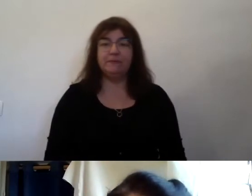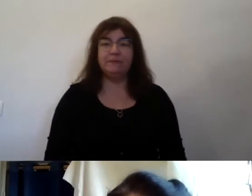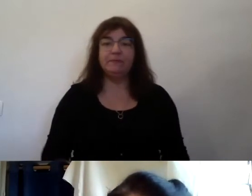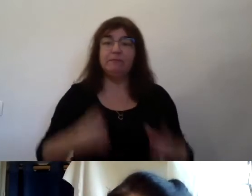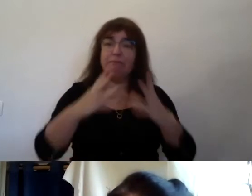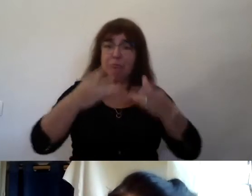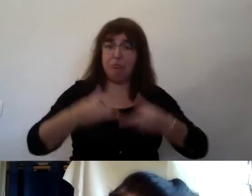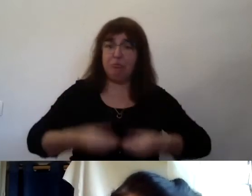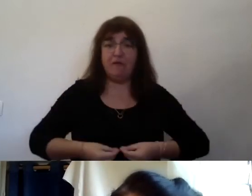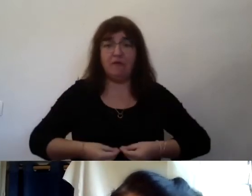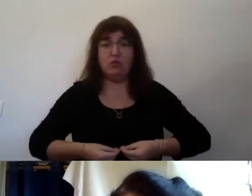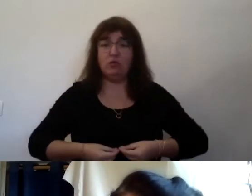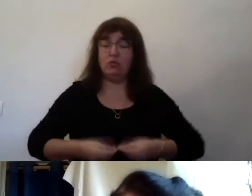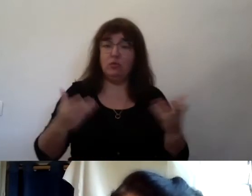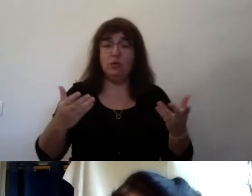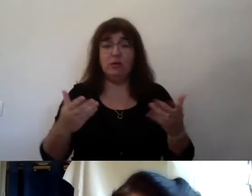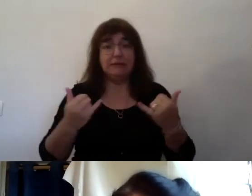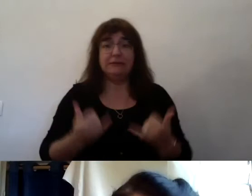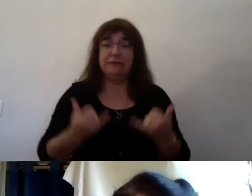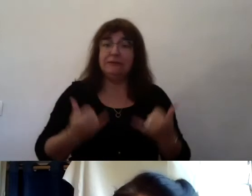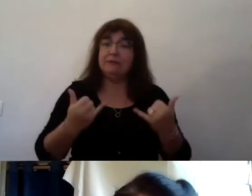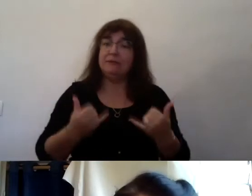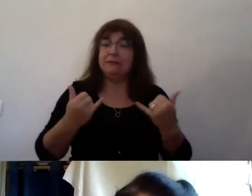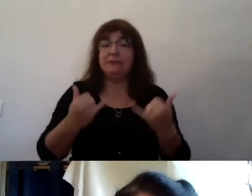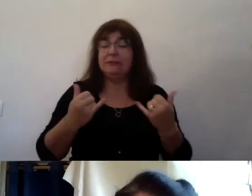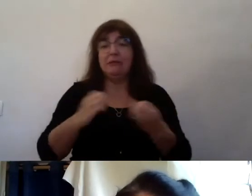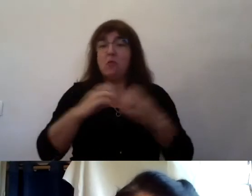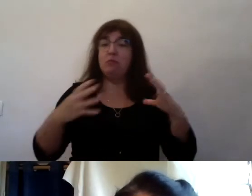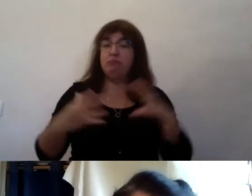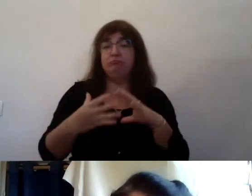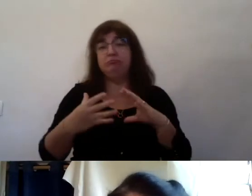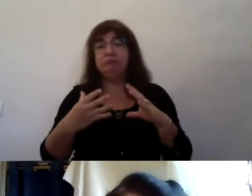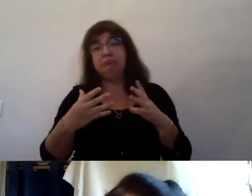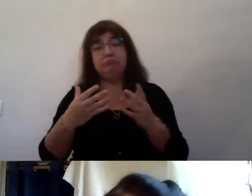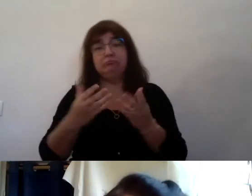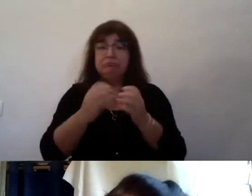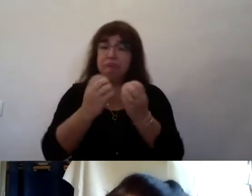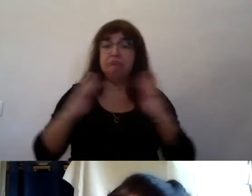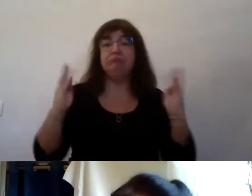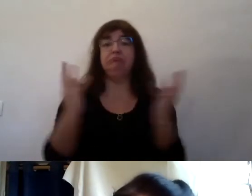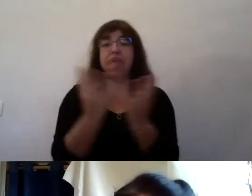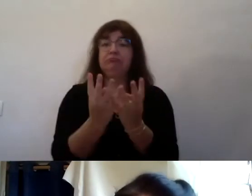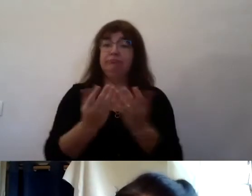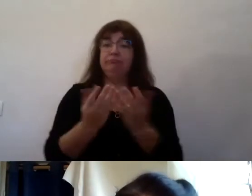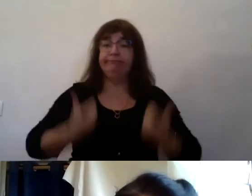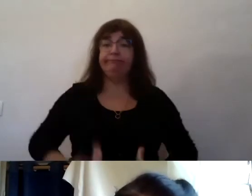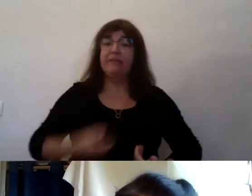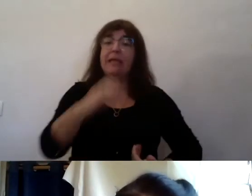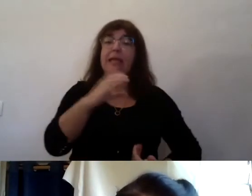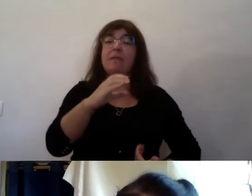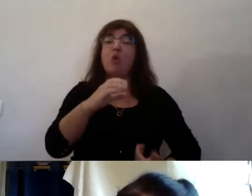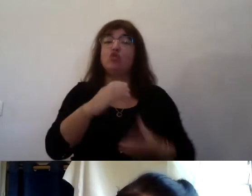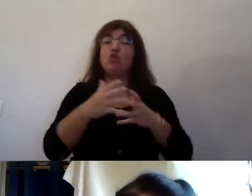Bienvenue à tous dans ce webinaire. Je suis Clémence Gros, je suis chargée de développement des publics au musée du Quai